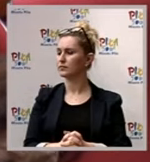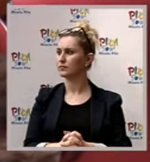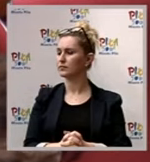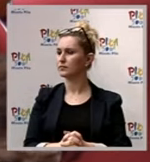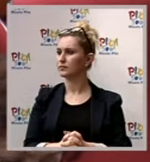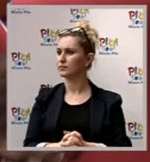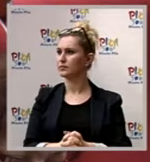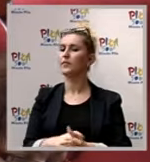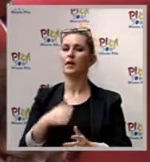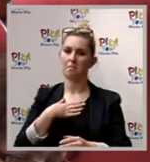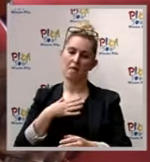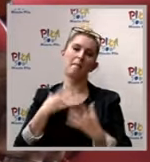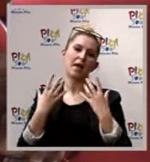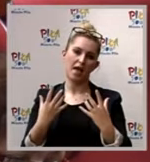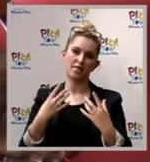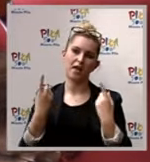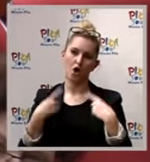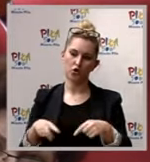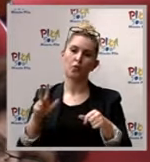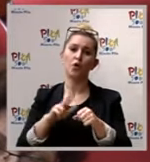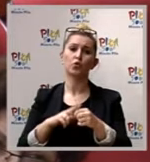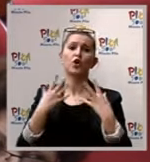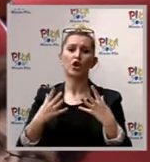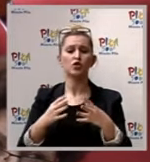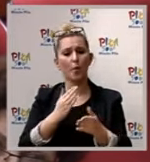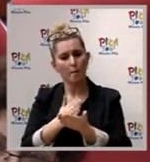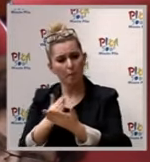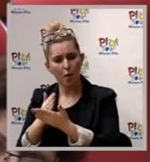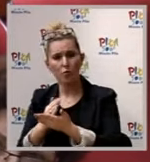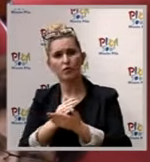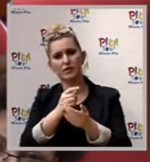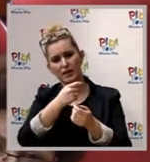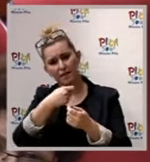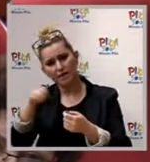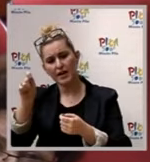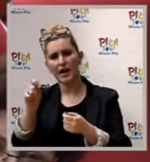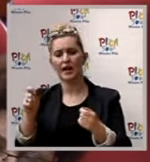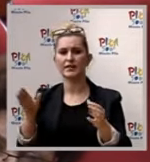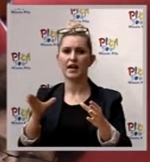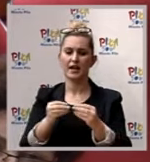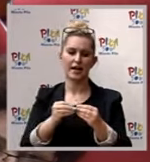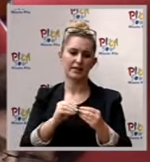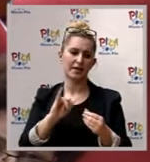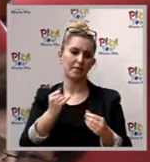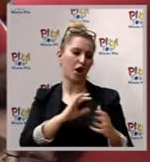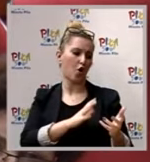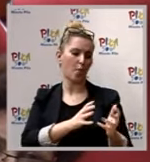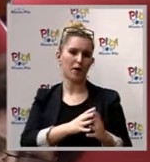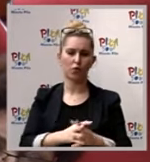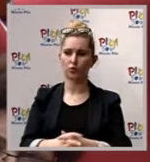z tymi dziećmi, a nawet już szlaki zostały przetarte w ubiegłym roku do tej Bułgarii,